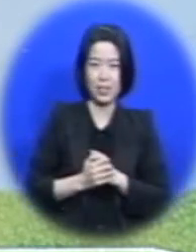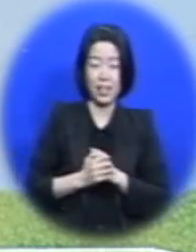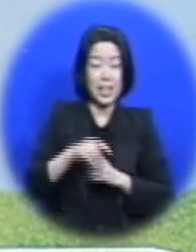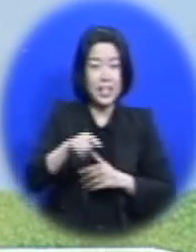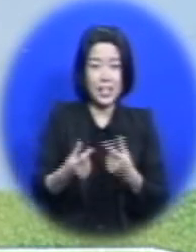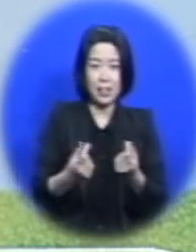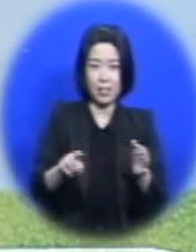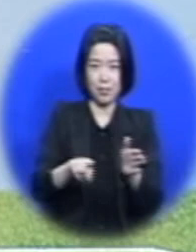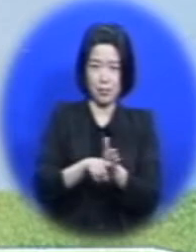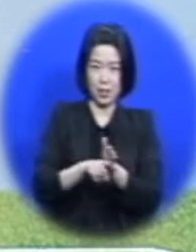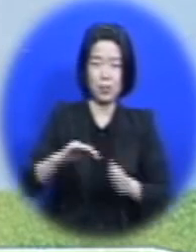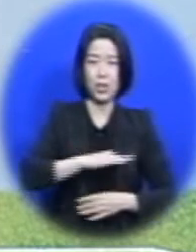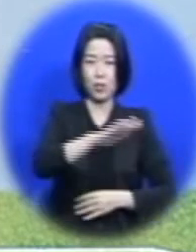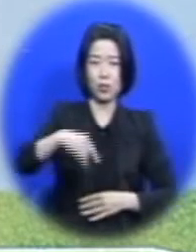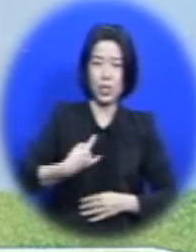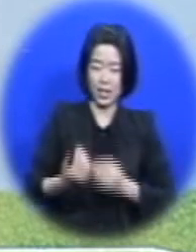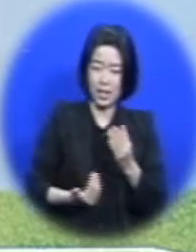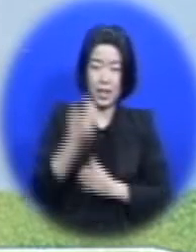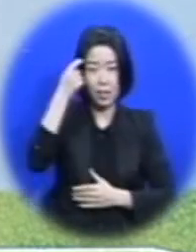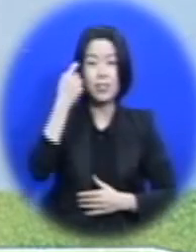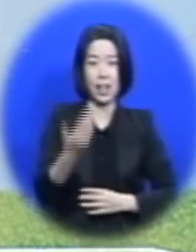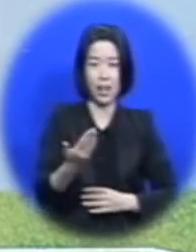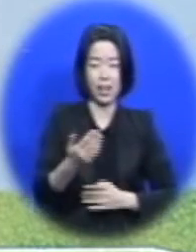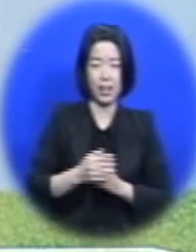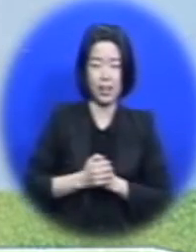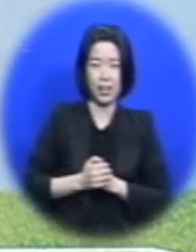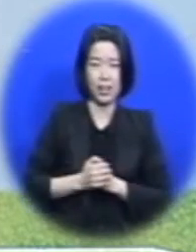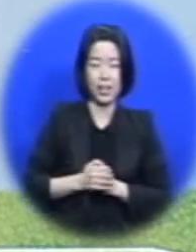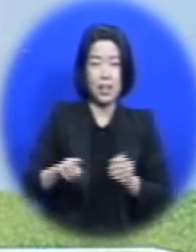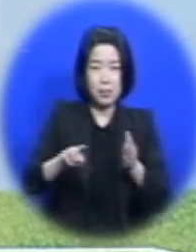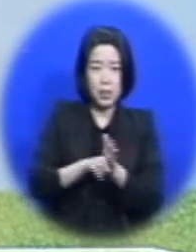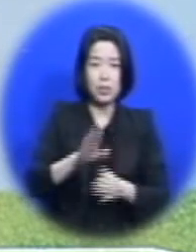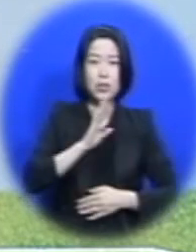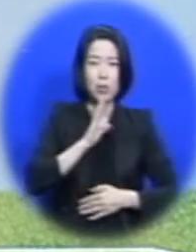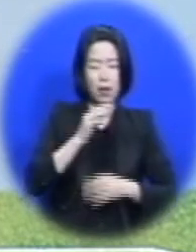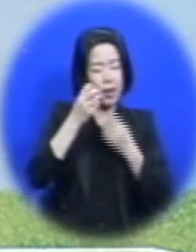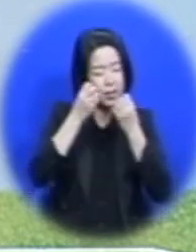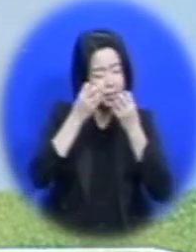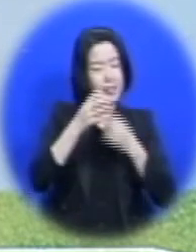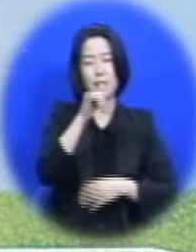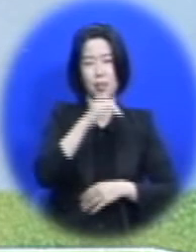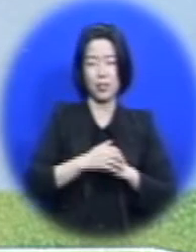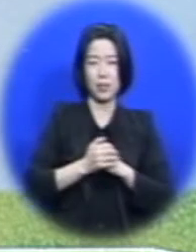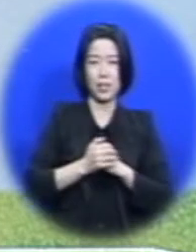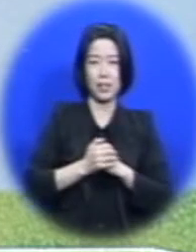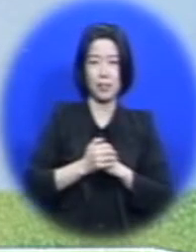이런 믿음이 우리에게 생겼냐 하는 겁니다 믿음은 정말 신비한 거예요